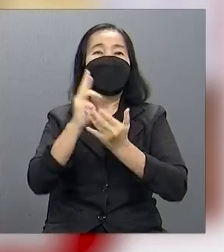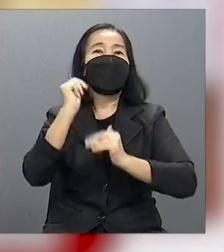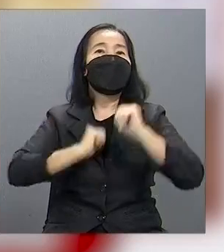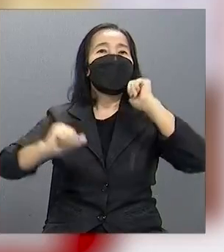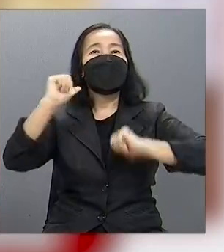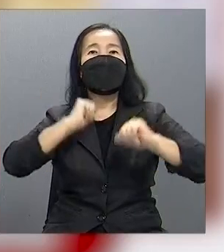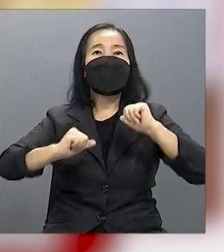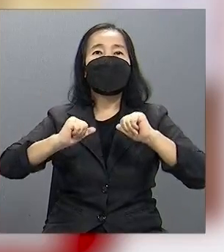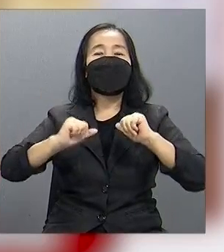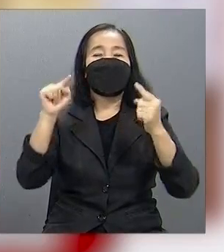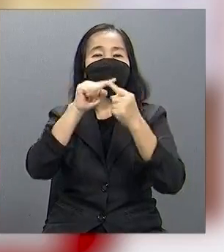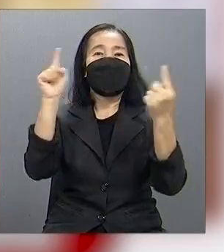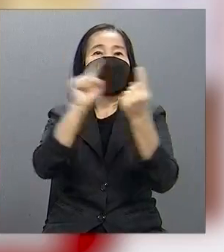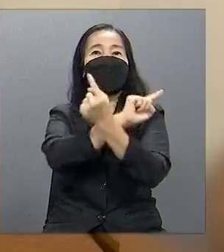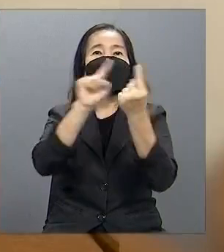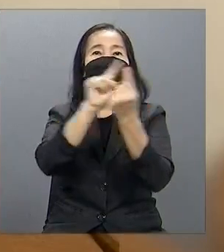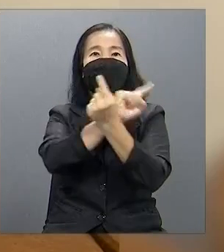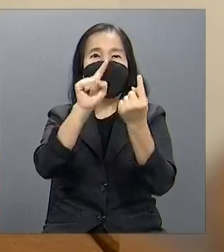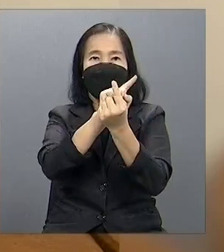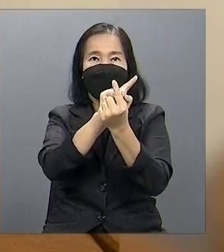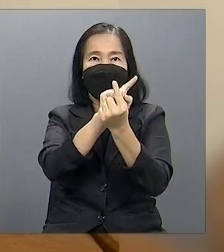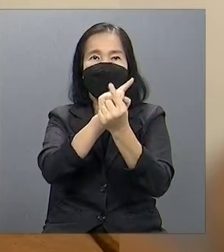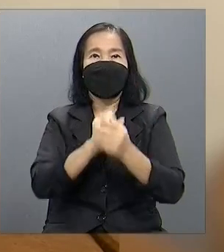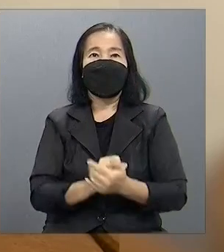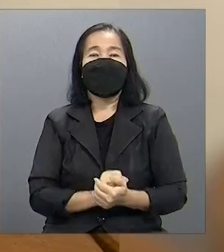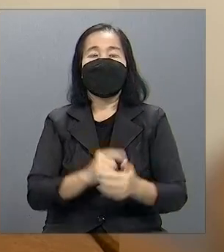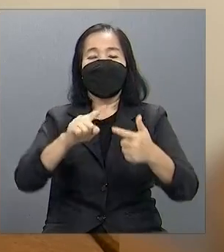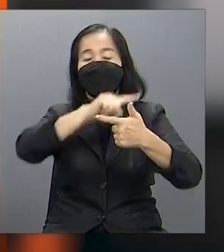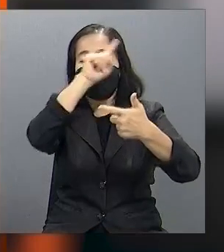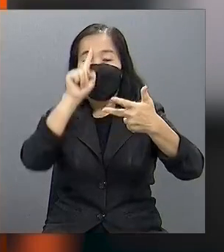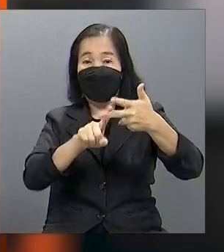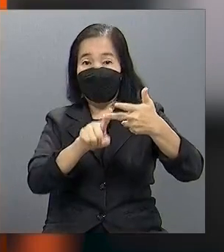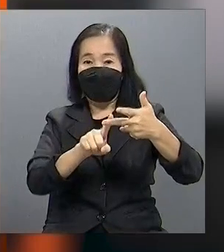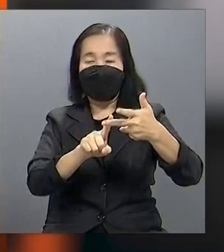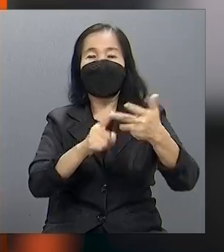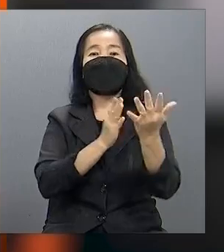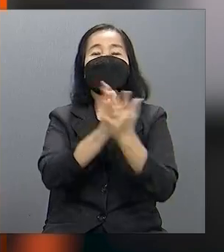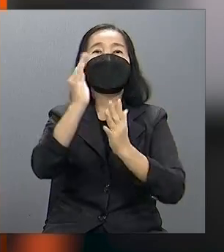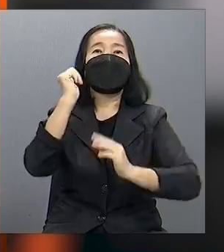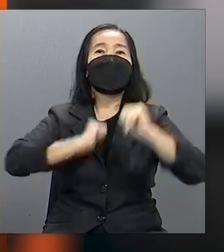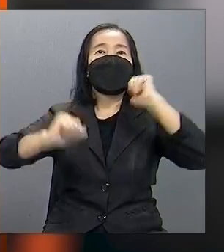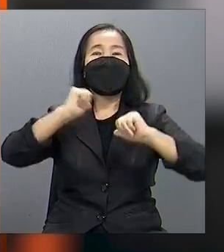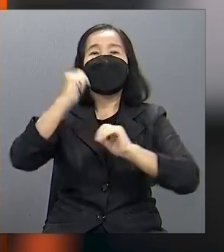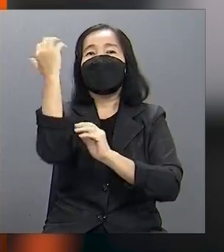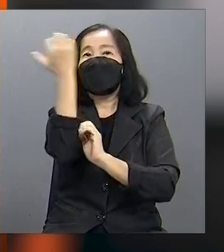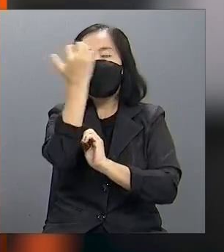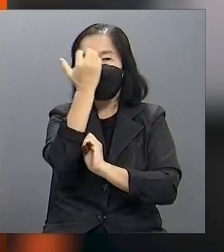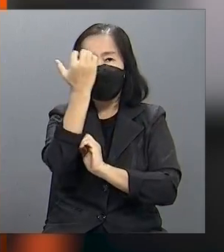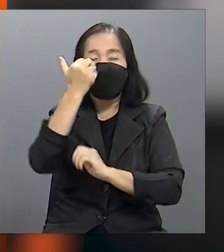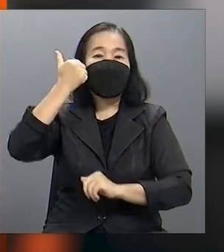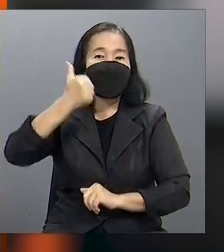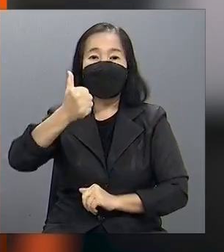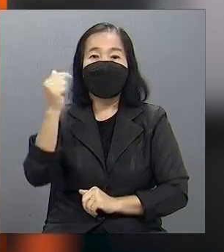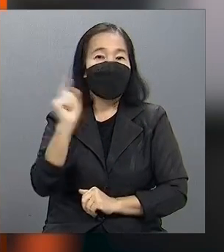เรื่อง T-Box ชายชรากับหมาบ้าและ3ครับสาขาละครโทรทัศน์ซีรีส์ยอดเยี่ยมนะครับจากผลงานละ